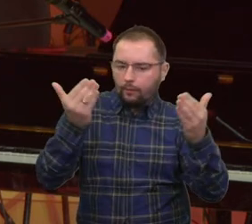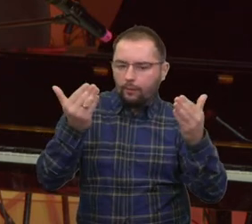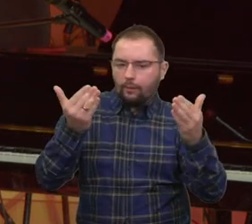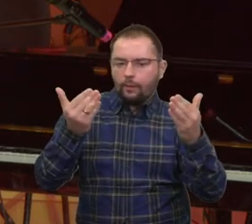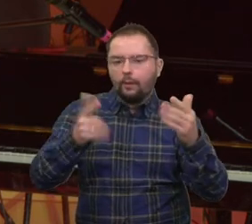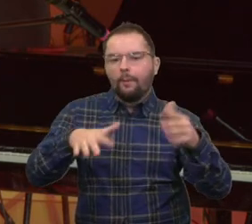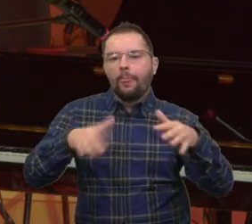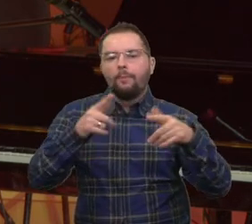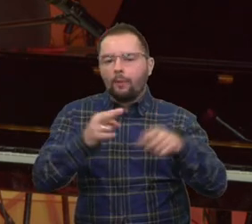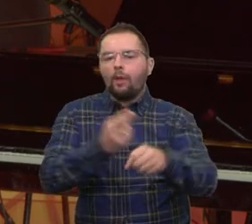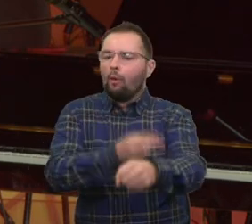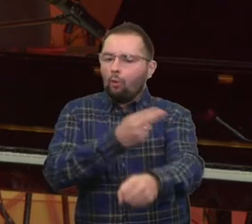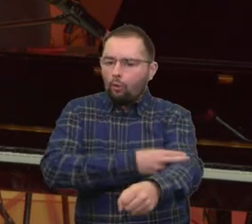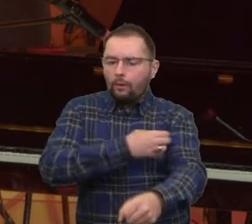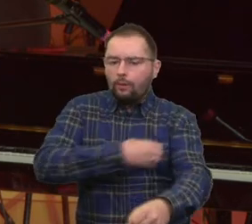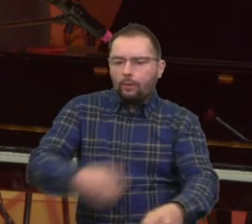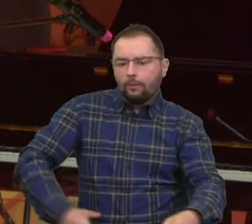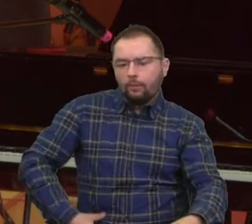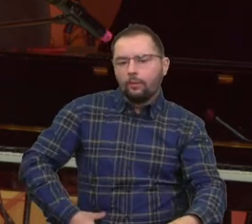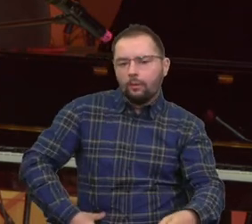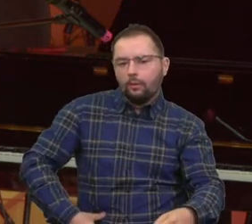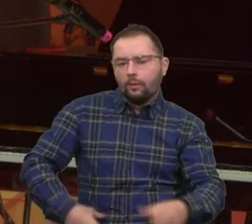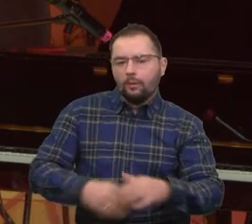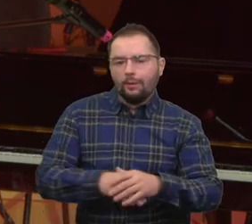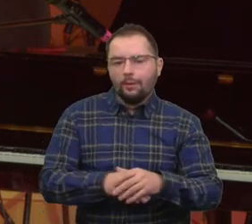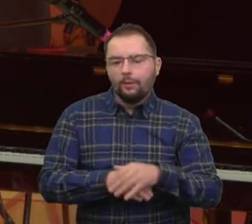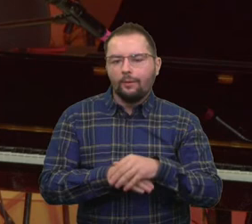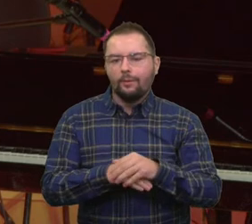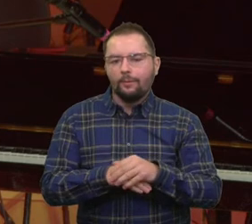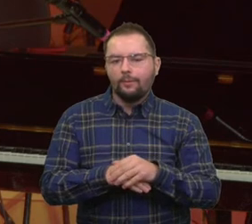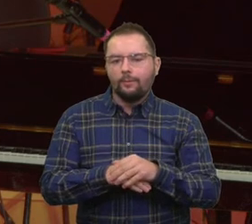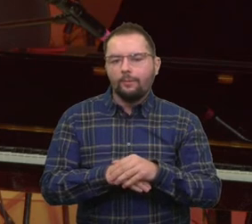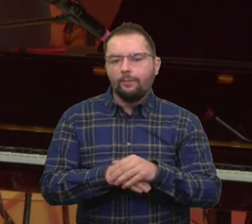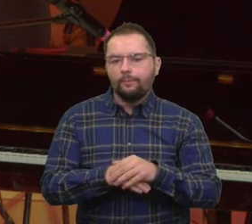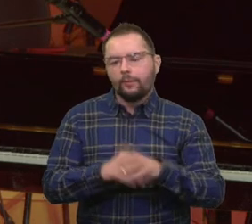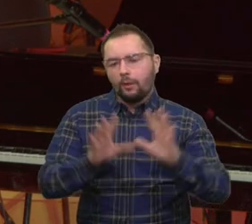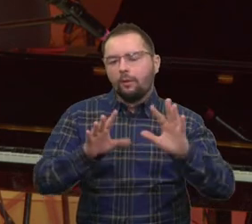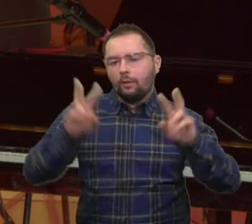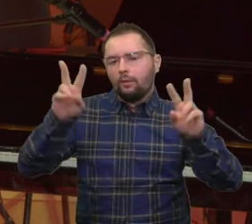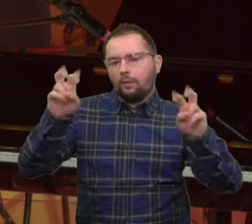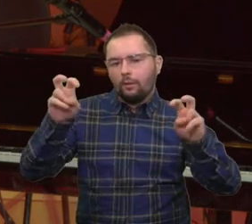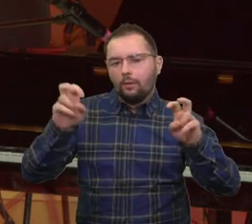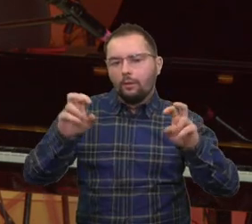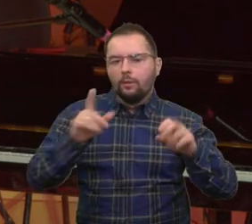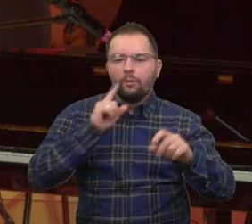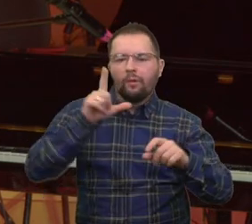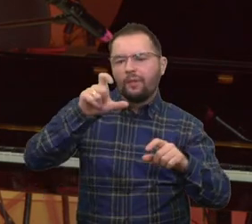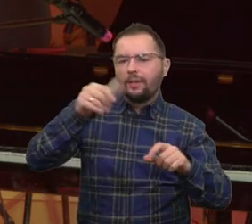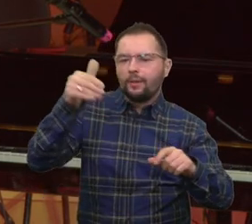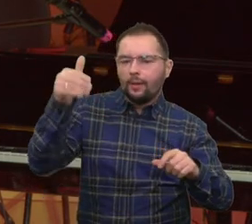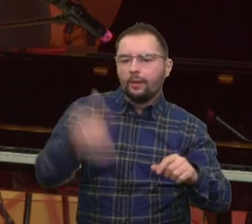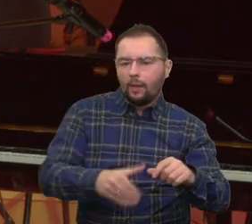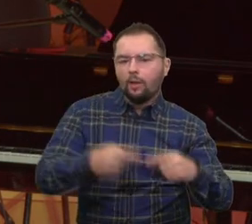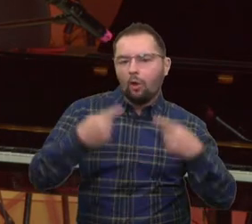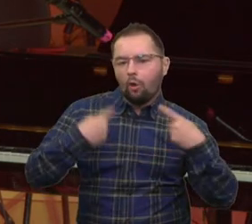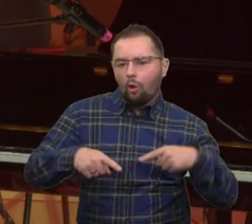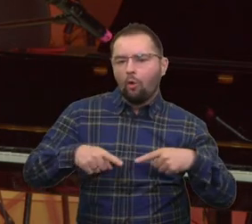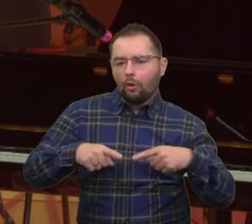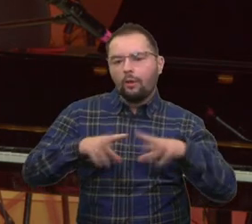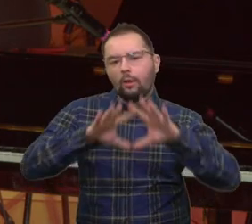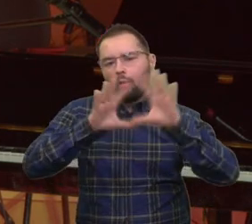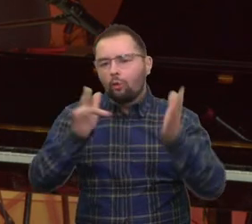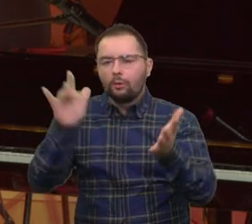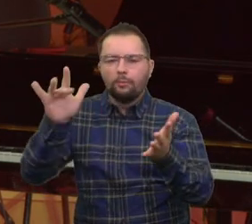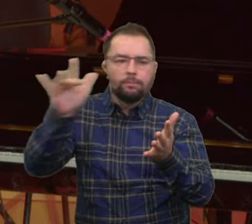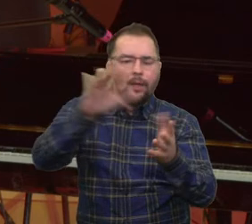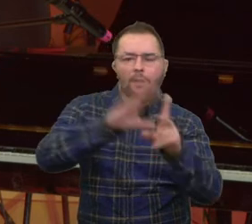pod Urząd Marszałkowski podlega prawie, można powiedzieć tak w przenośni, 30 tysięcy osób, które pracują w różnych